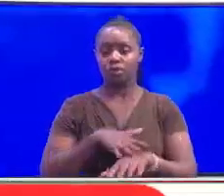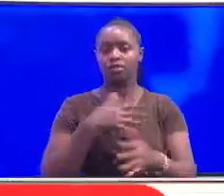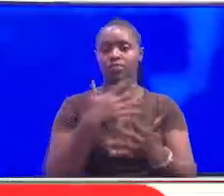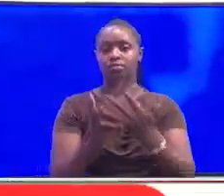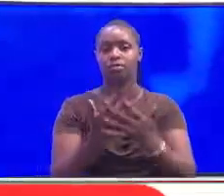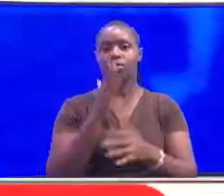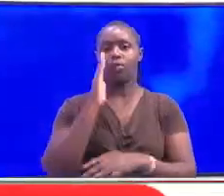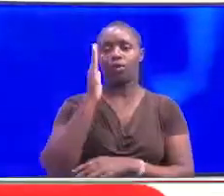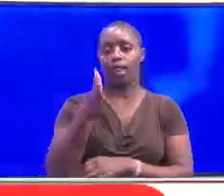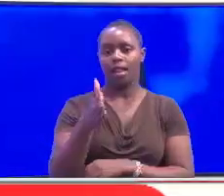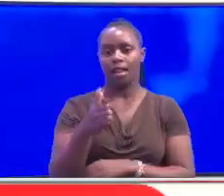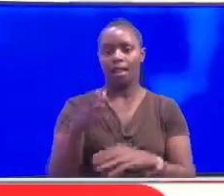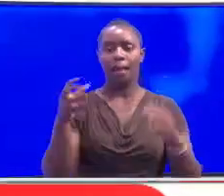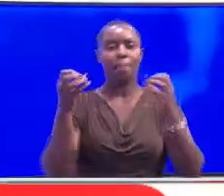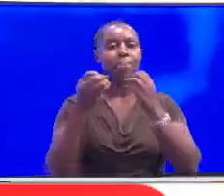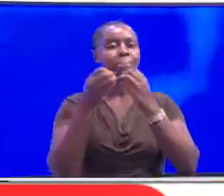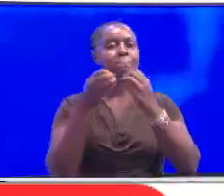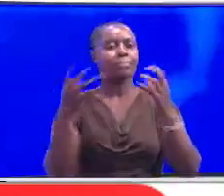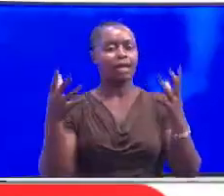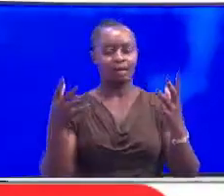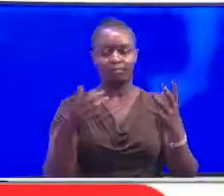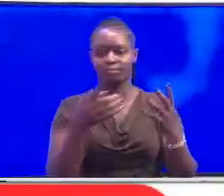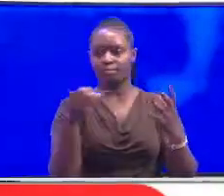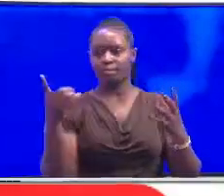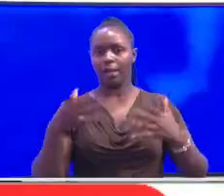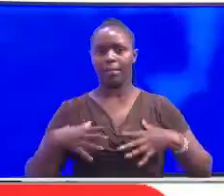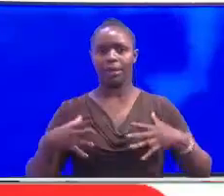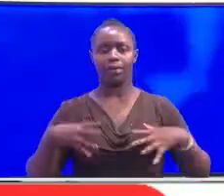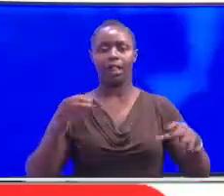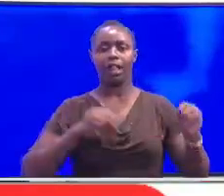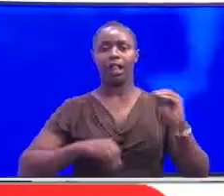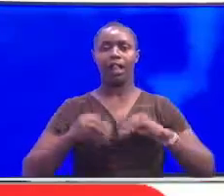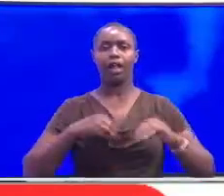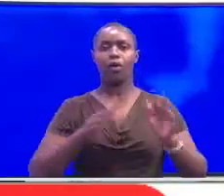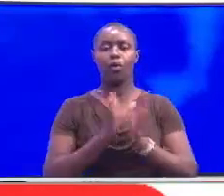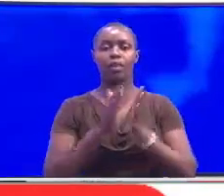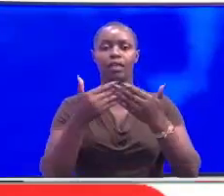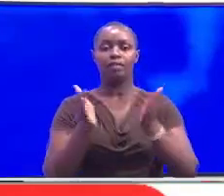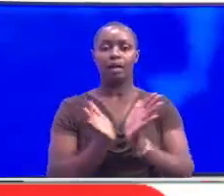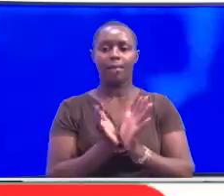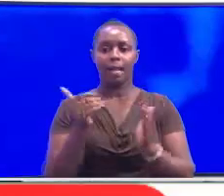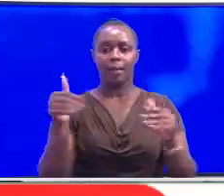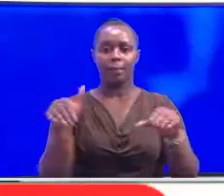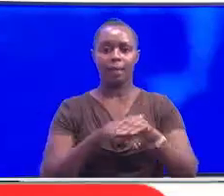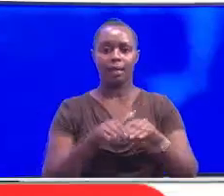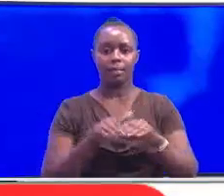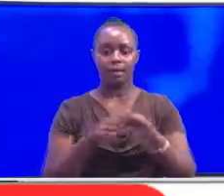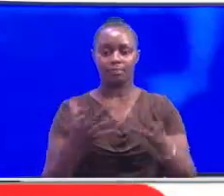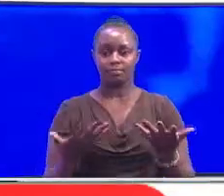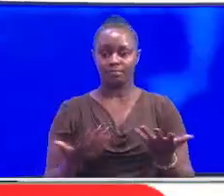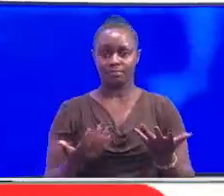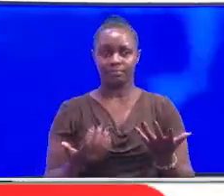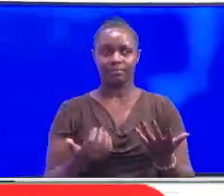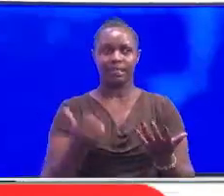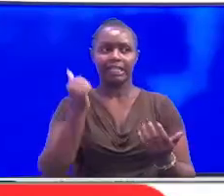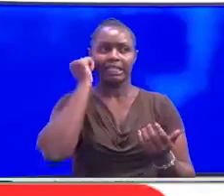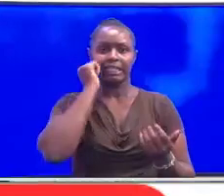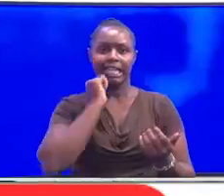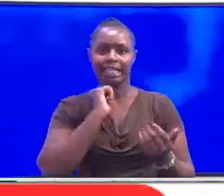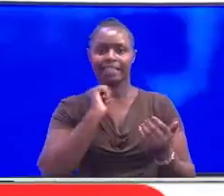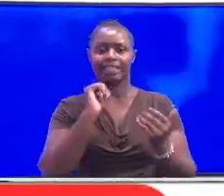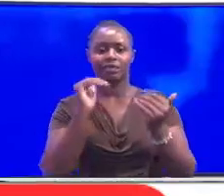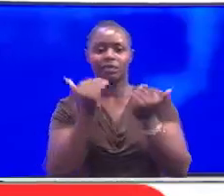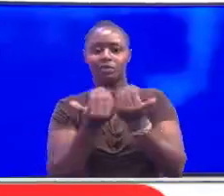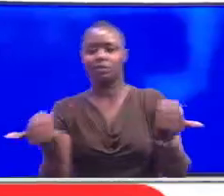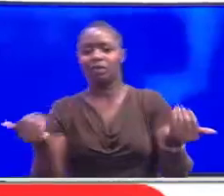Many of these people still with their family members, sadly. The children, the husband, wife,